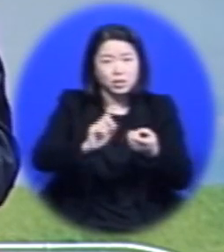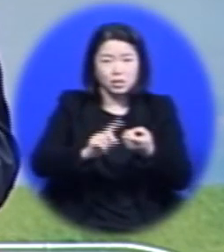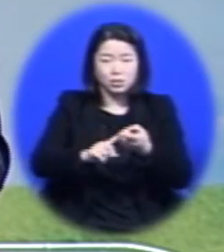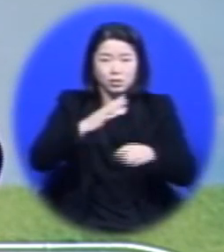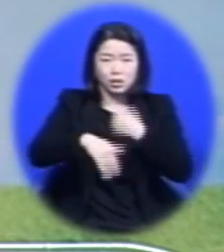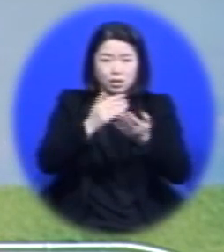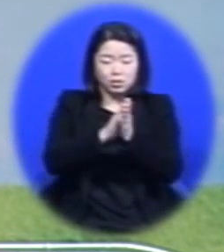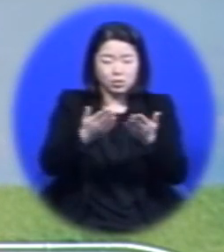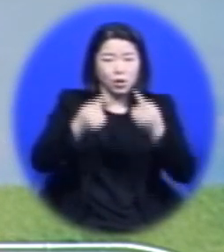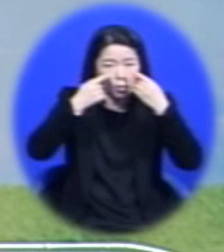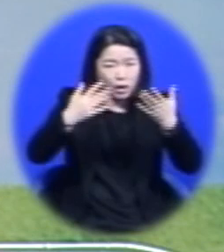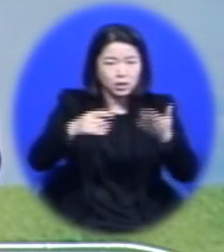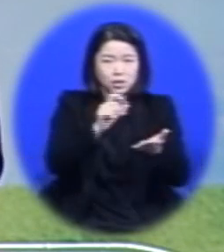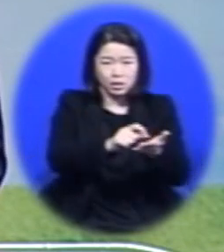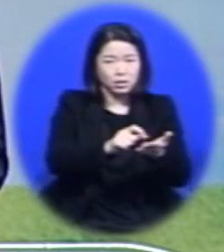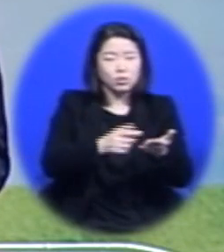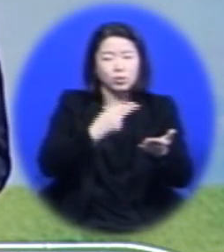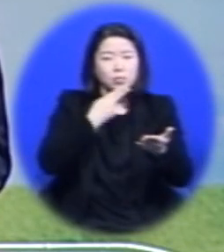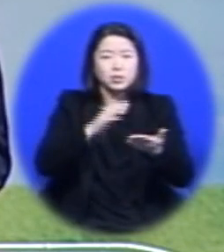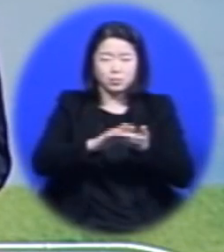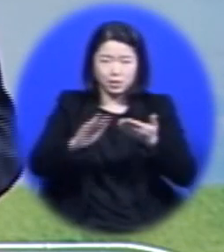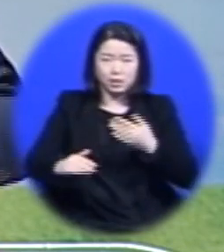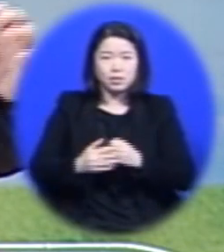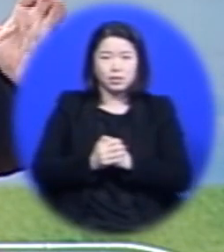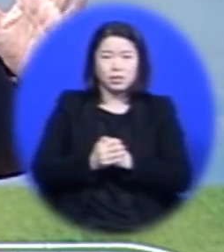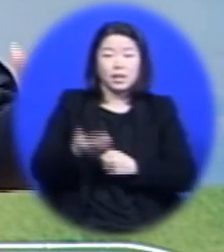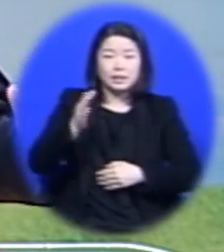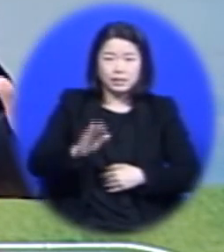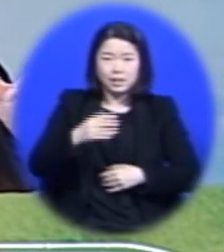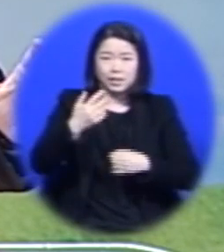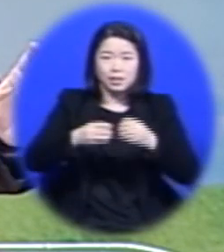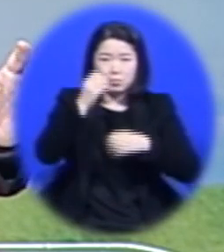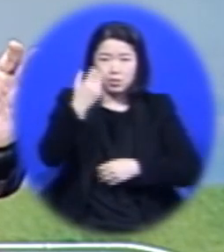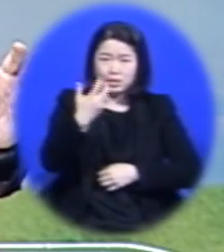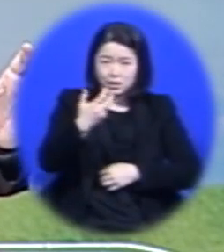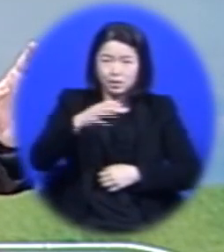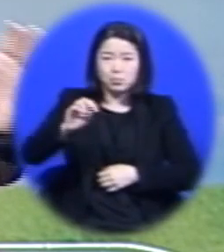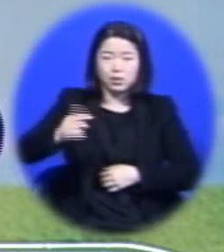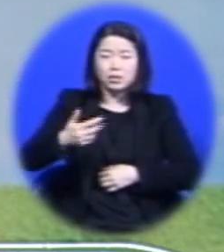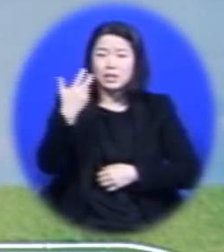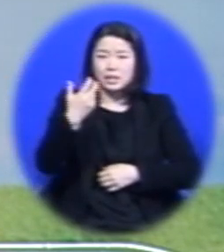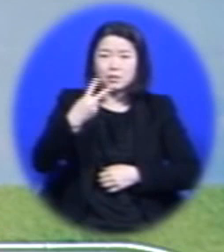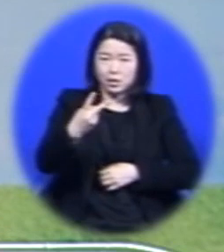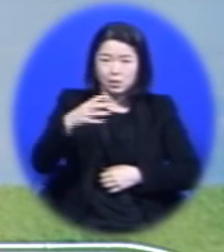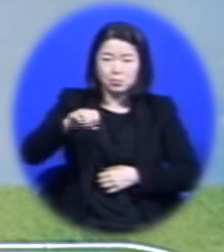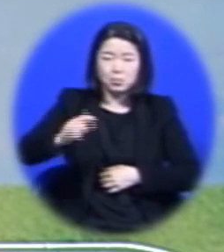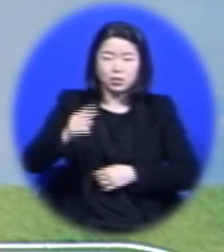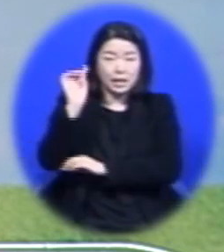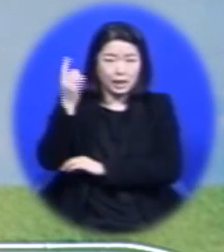명확하게 에 기록하고 있지 않습니다 4 70 편도 72 편도 다 다윗이 선